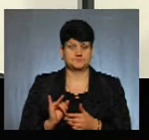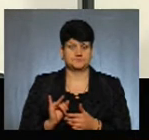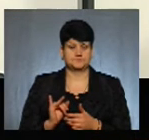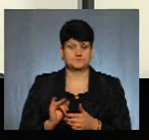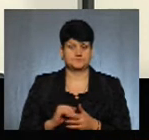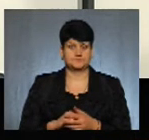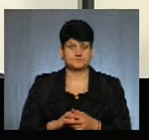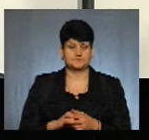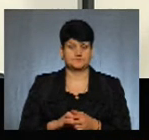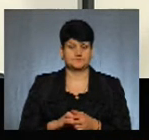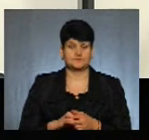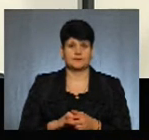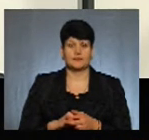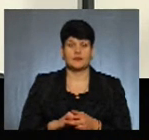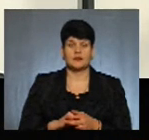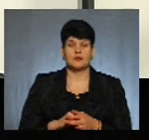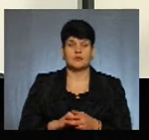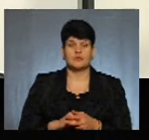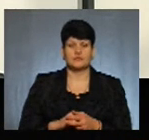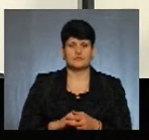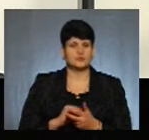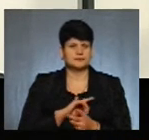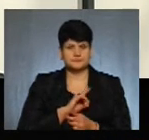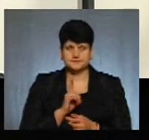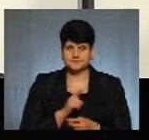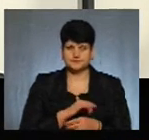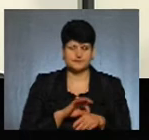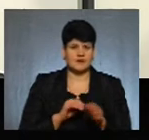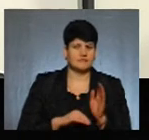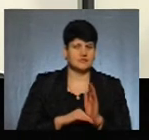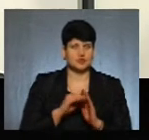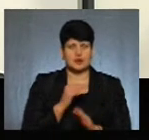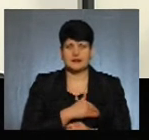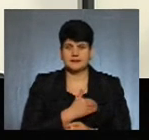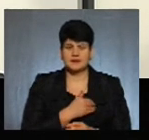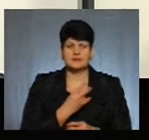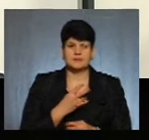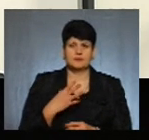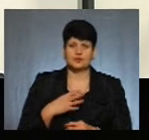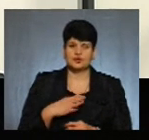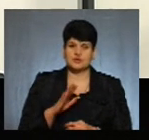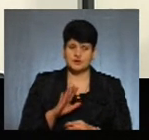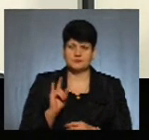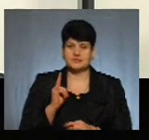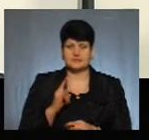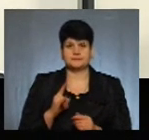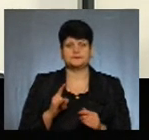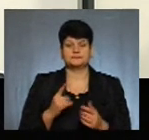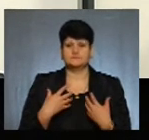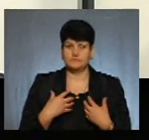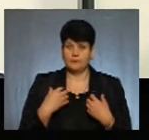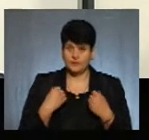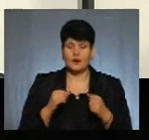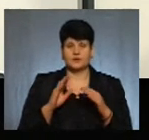Ну, гостру стадію захворювання, тобто коли висока температура, звичайно, треба зачекати, щоб дитина видужала, і тоді